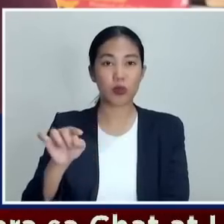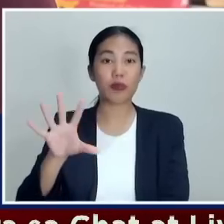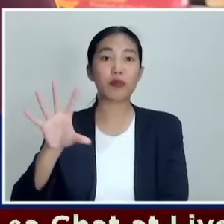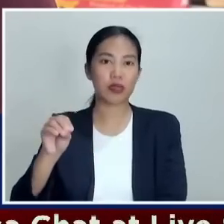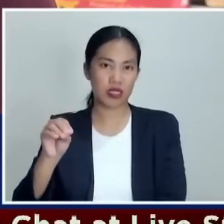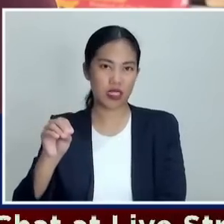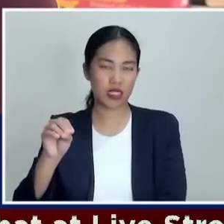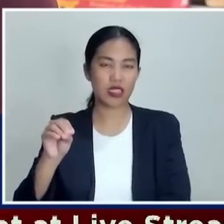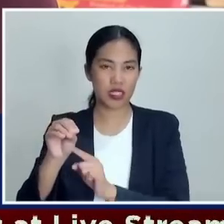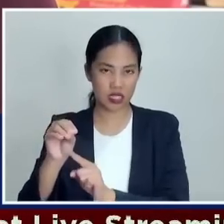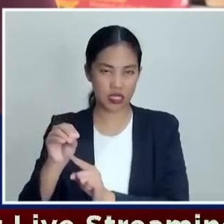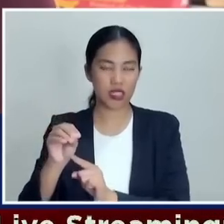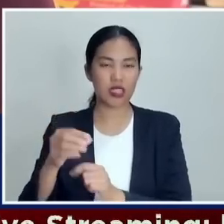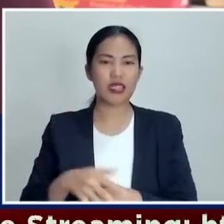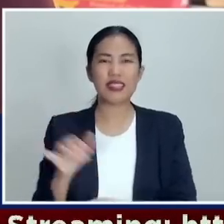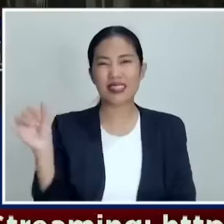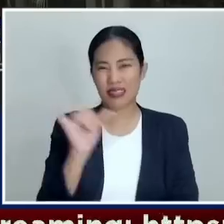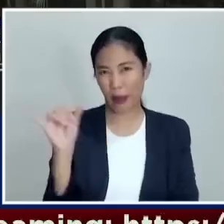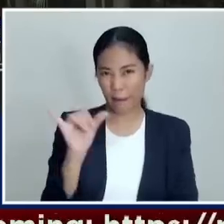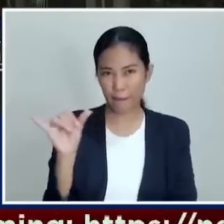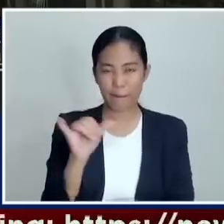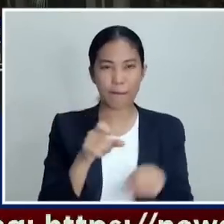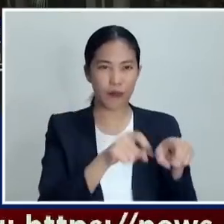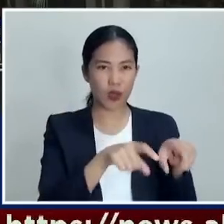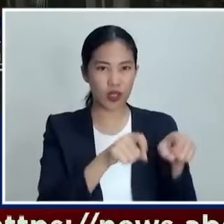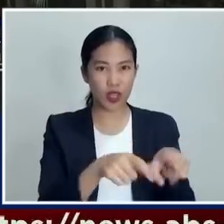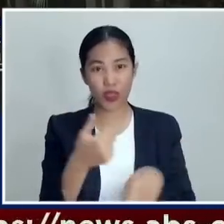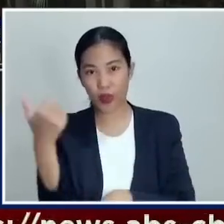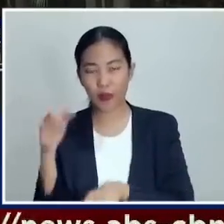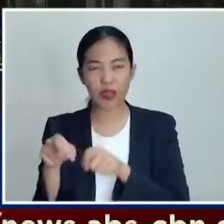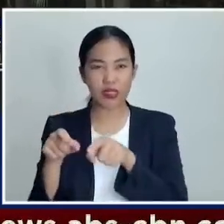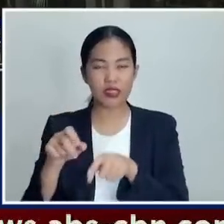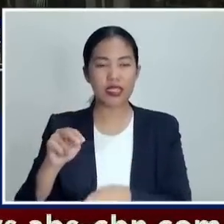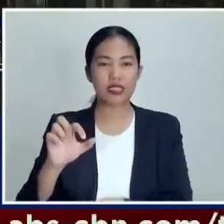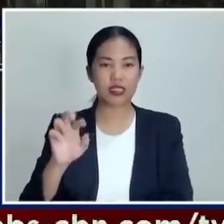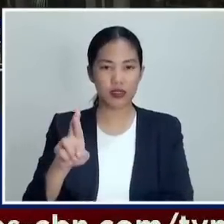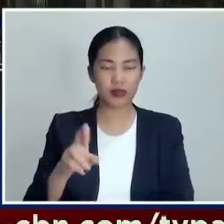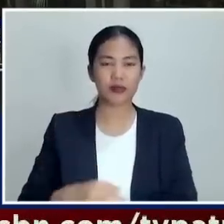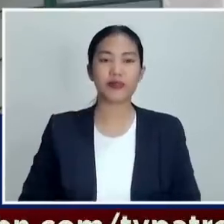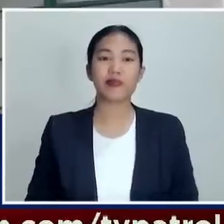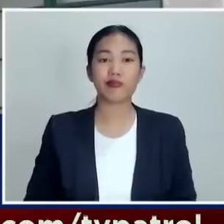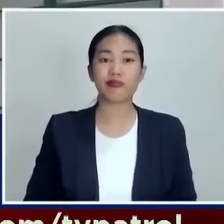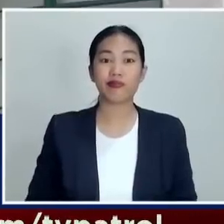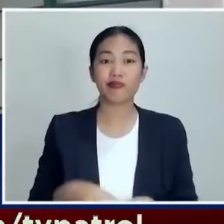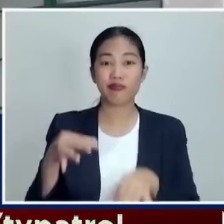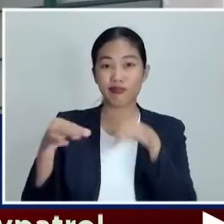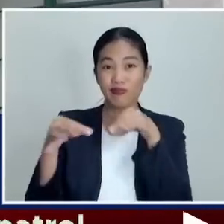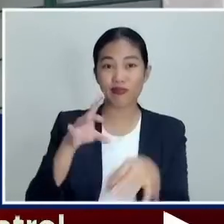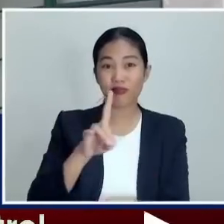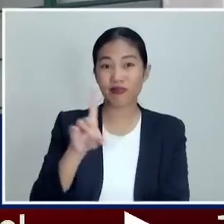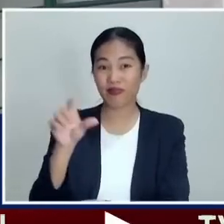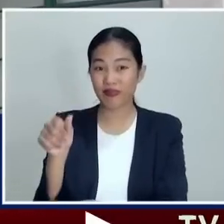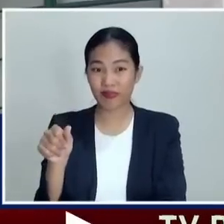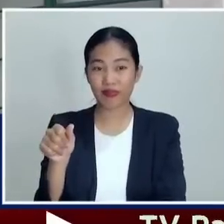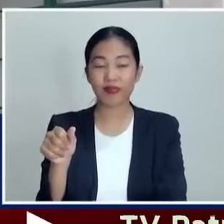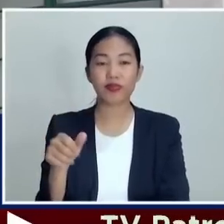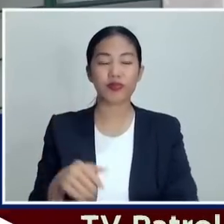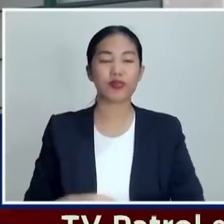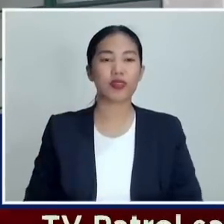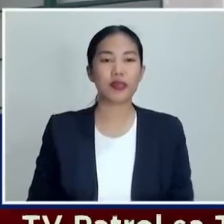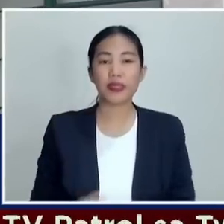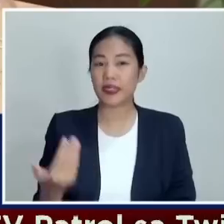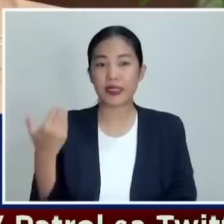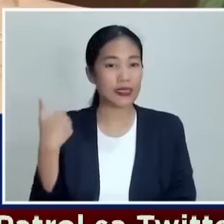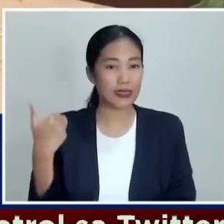bigas sa ibang palengke sa Metro Manila. Paliwanag ng Department of Agriculture, wala pang murang bigas sa maraming